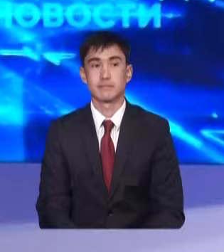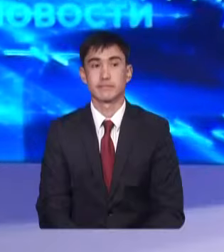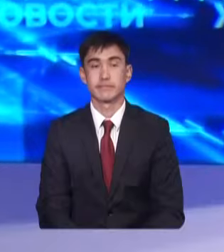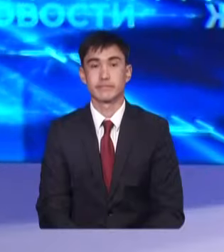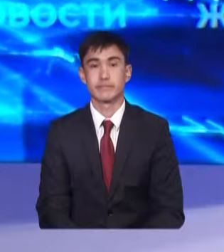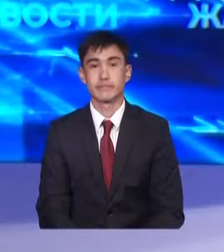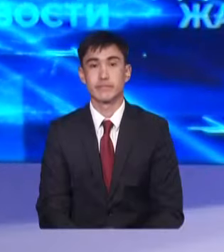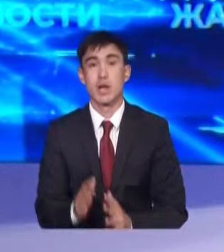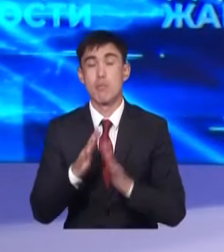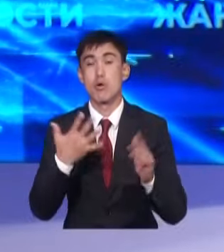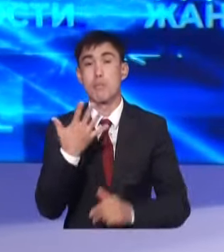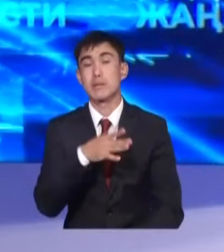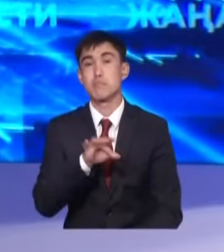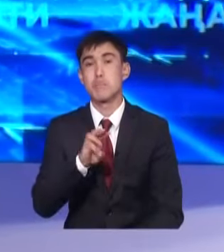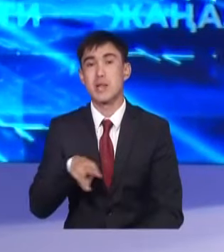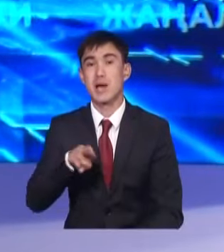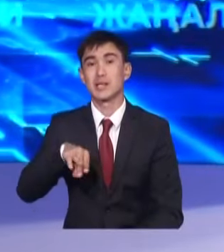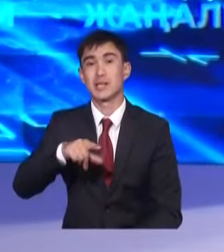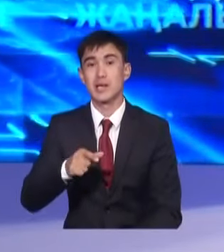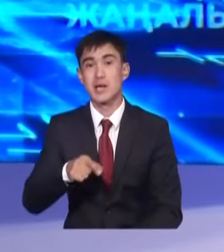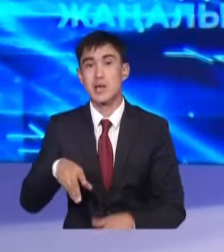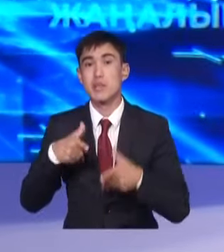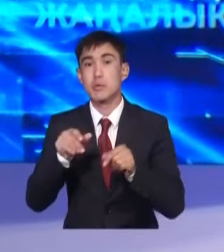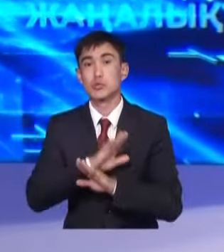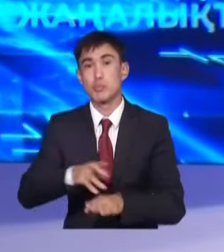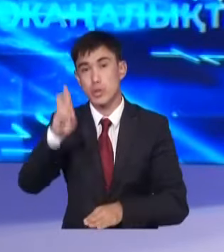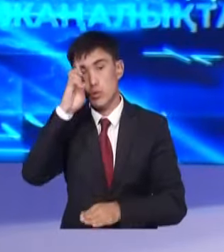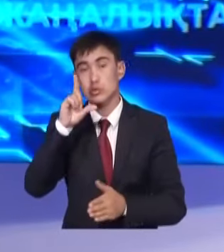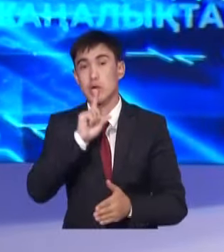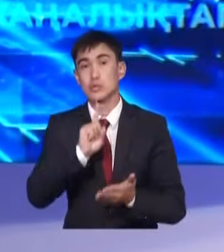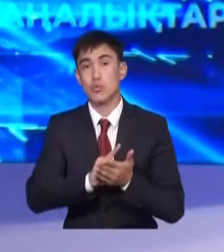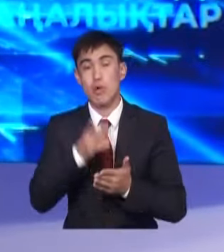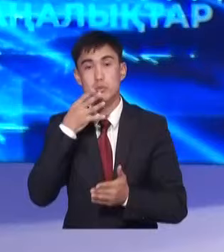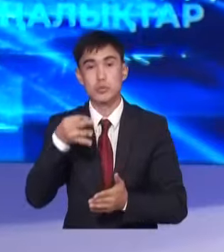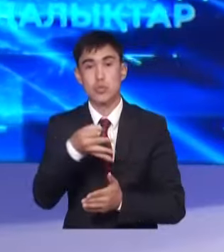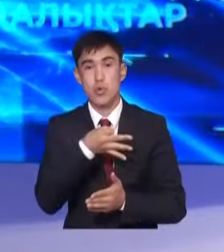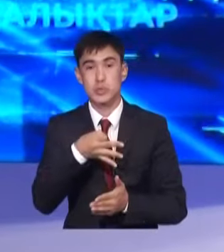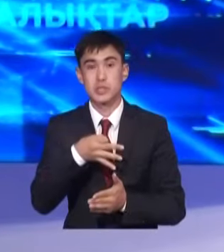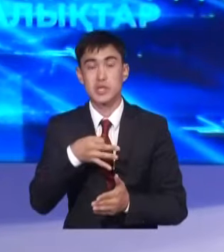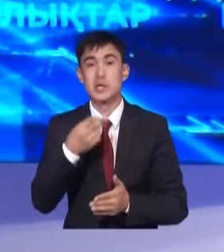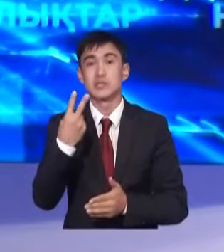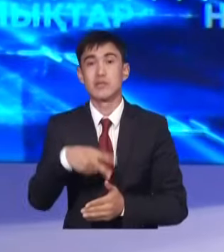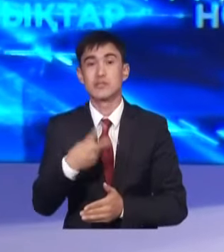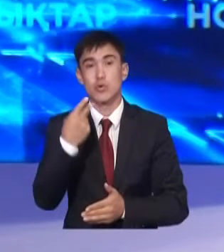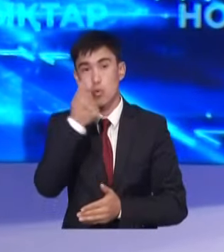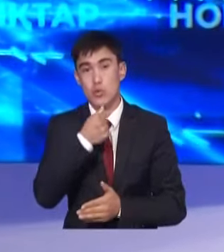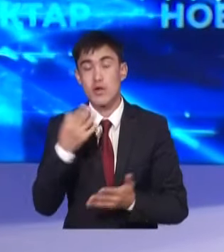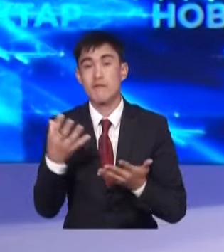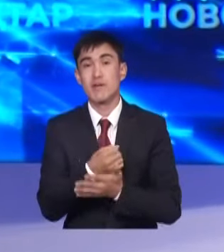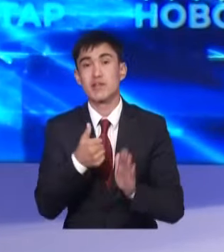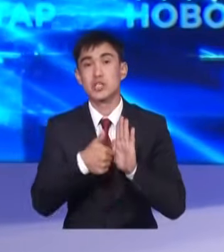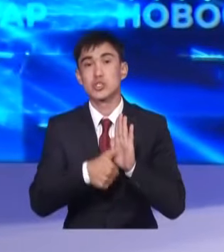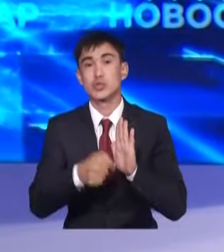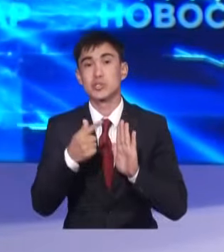расследование более 5 млрд тенге не поступили в Государственную казну в Алматинской области только за 2022 год